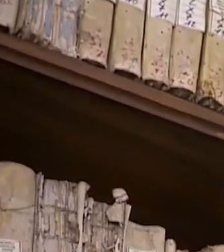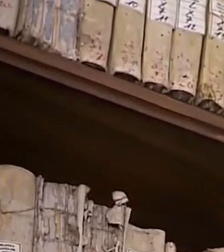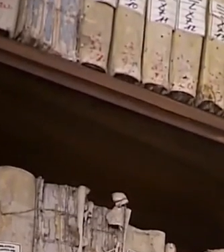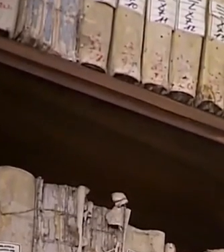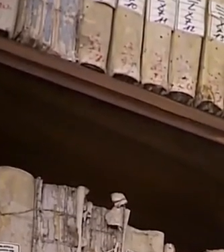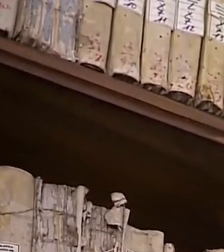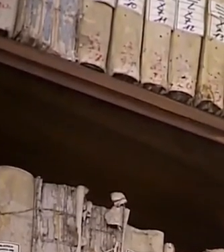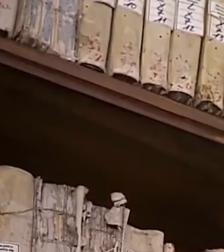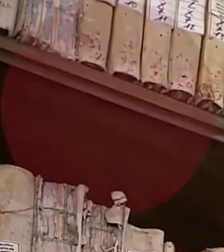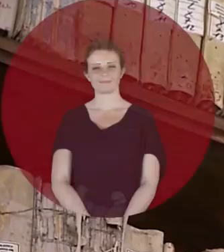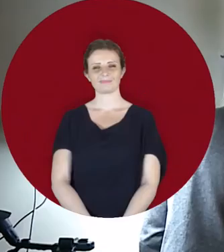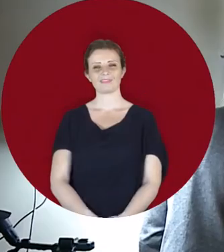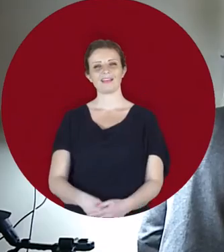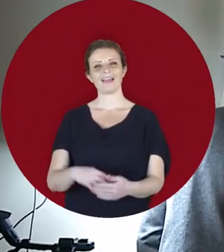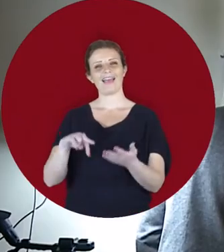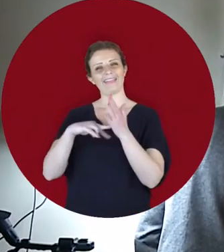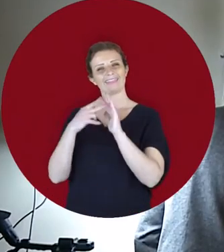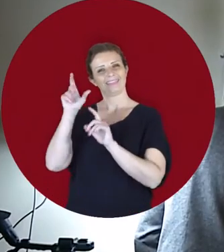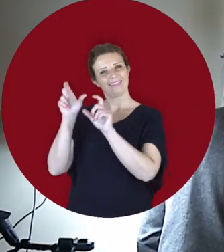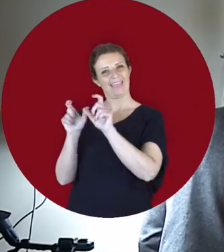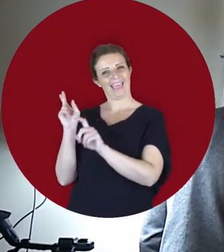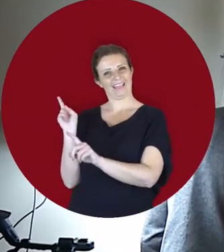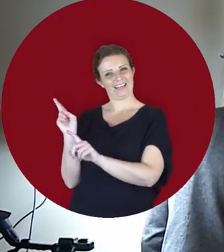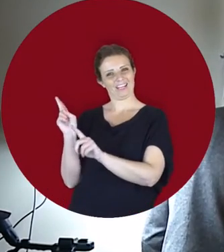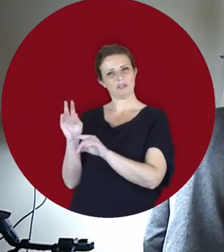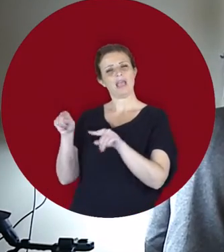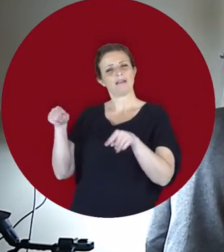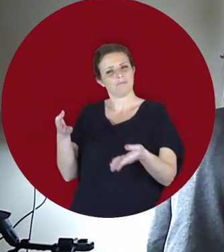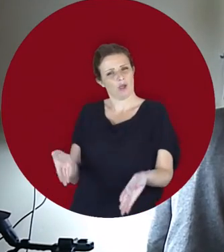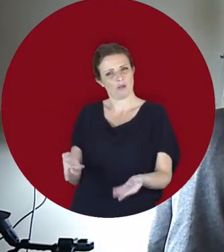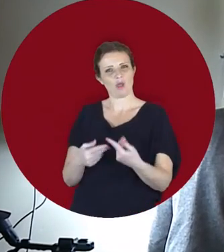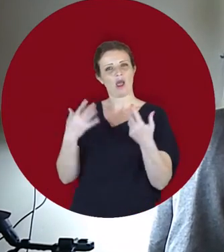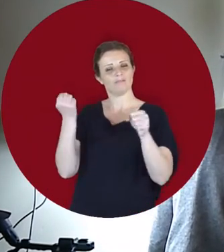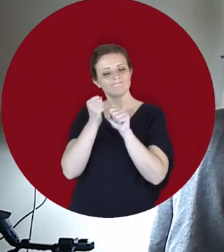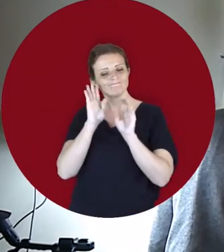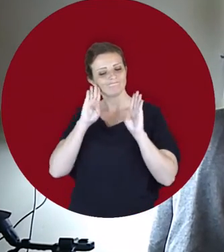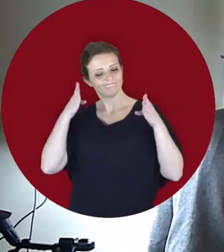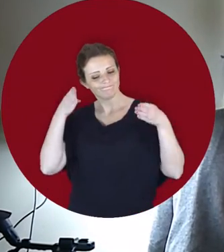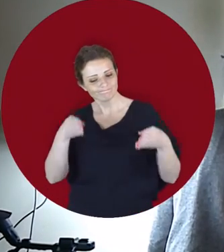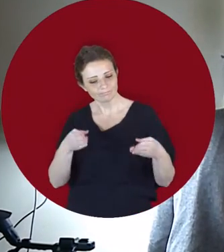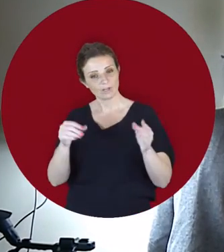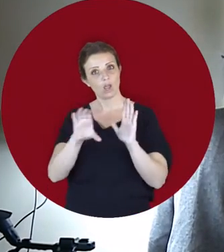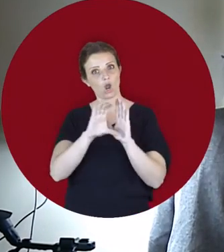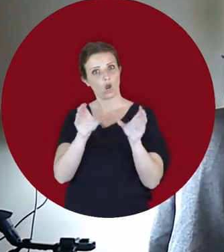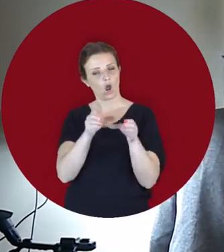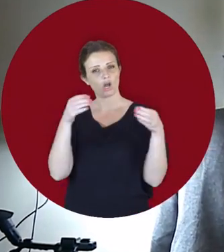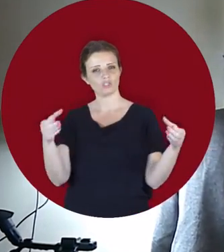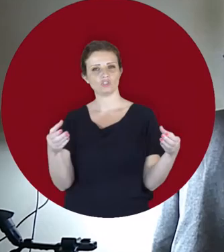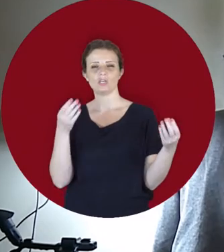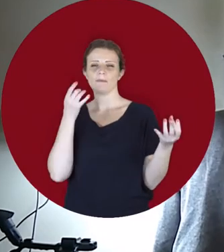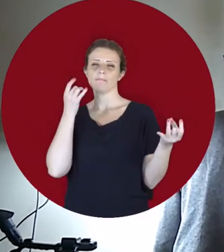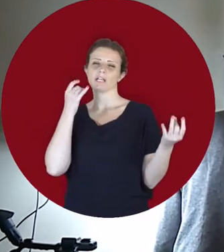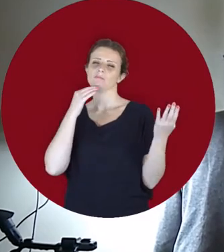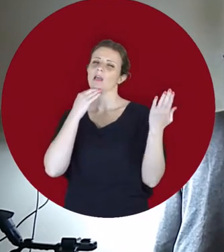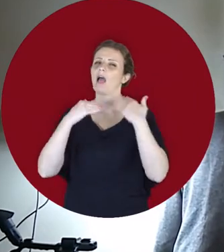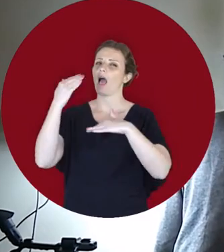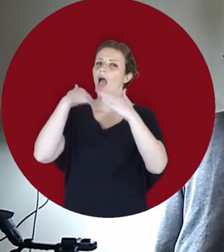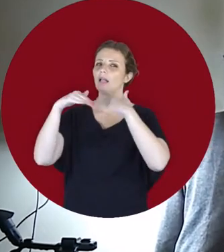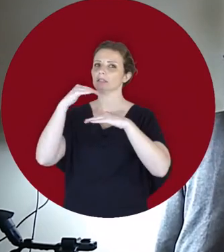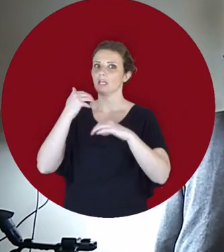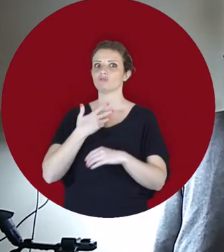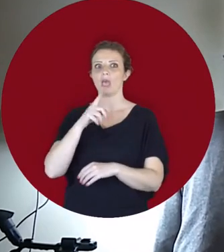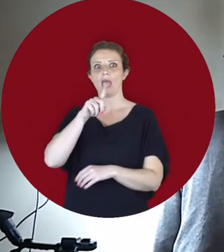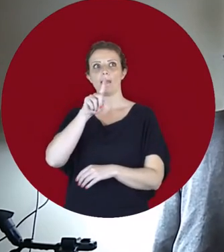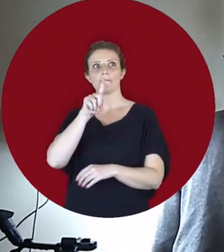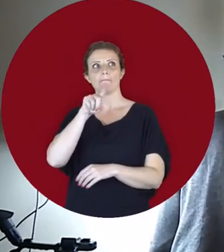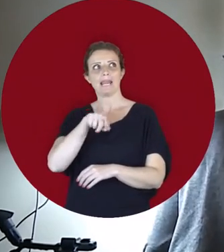cotone. I nostri tecnici stanno lavorando su un codice molto prezioso e molto antico.